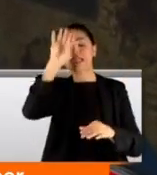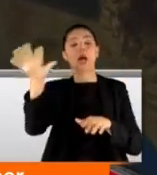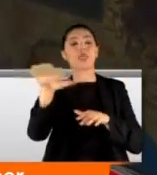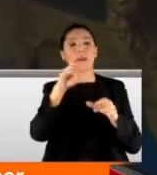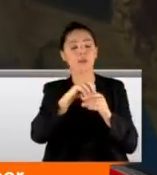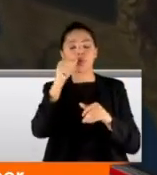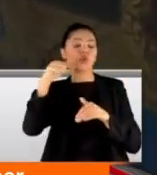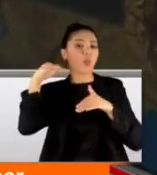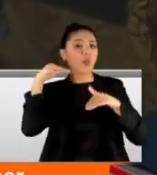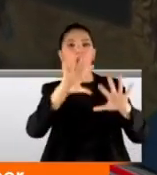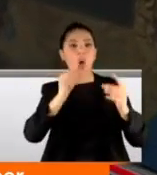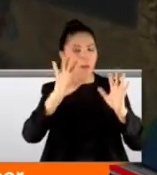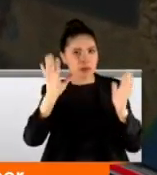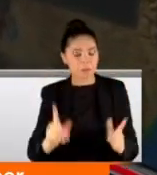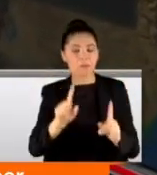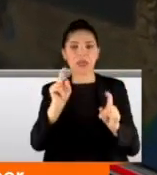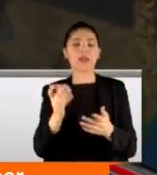için.